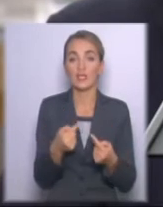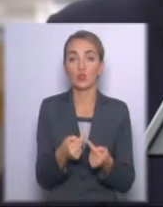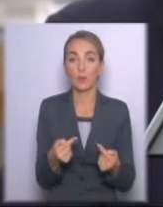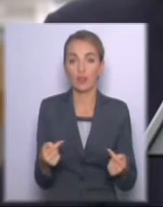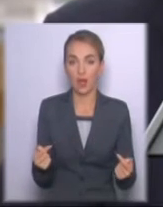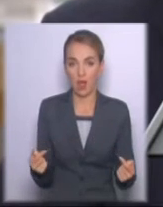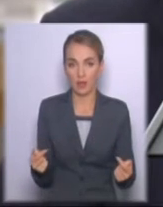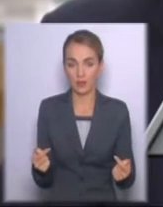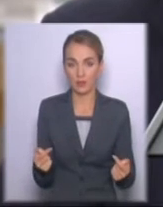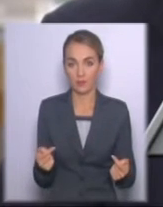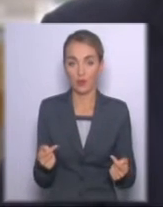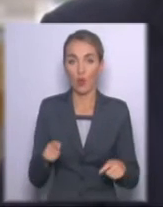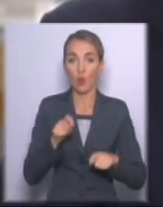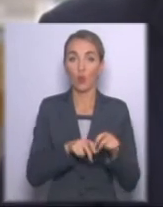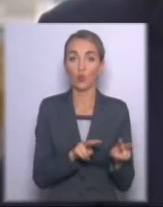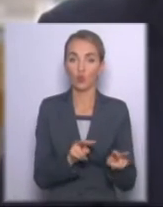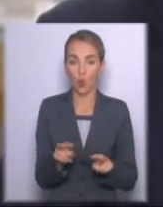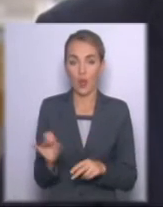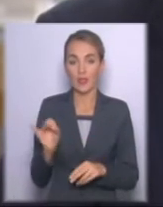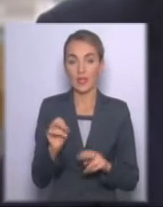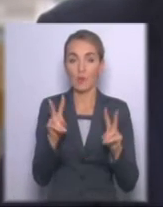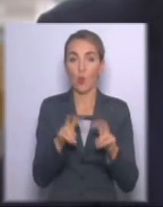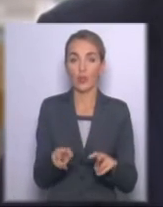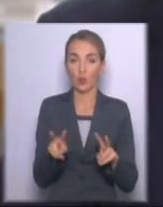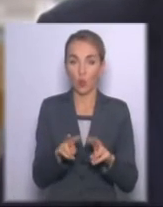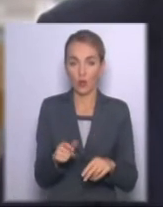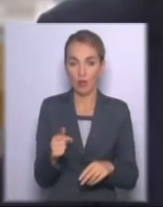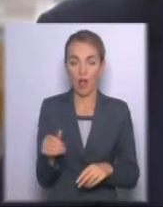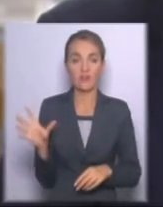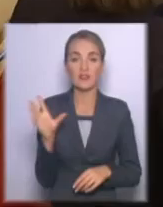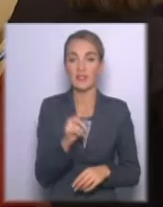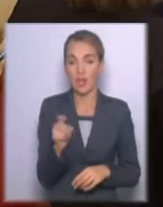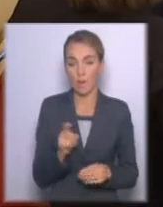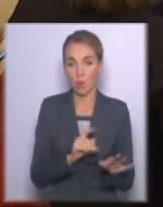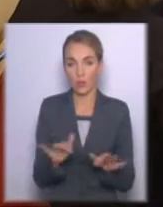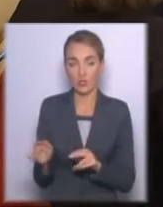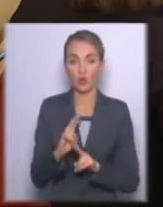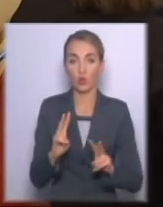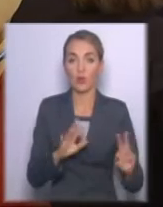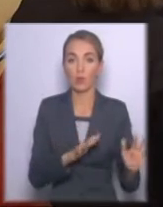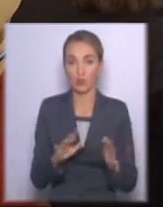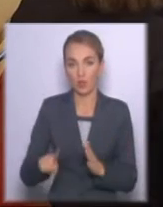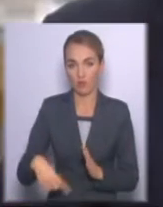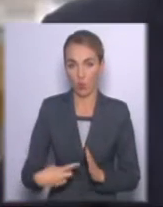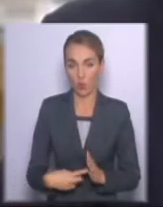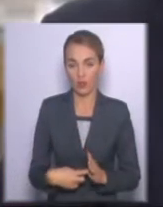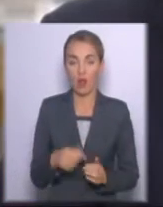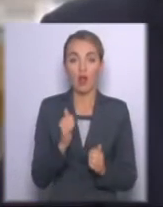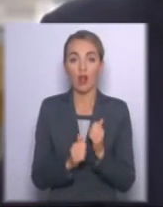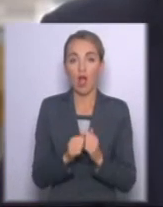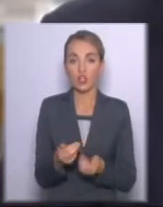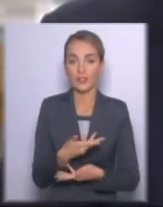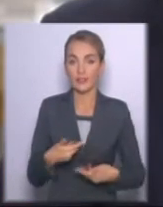інструментарій контролю і моніторингу всіх процесів, які відбуваються в місті. Кожен із